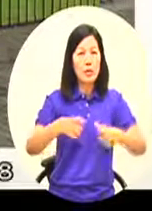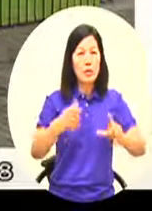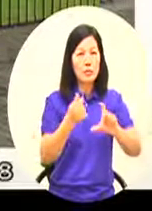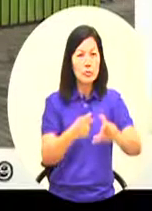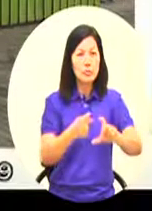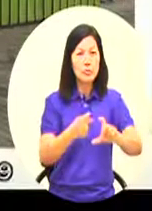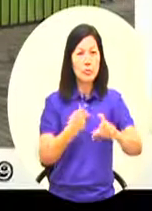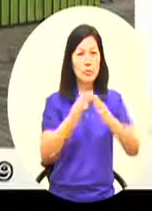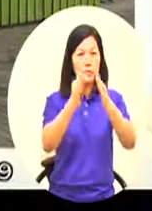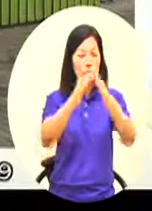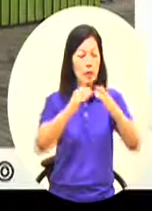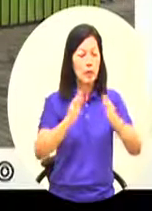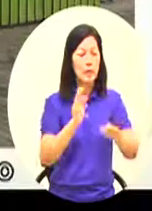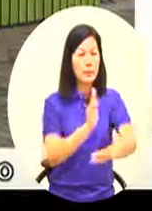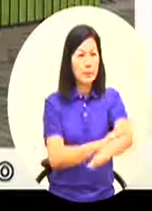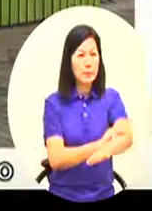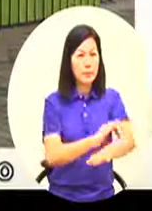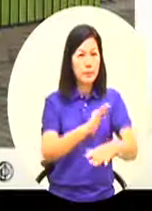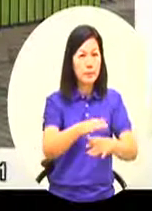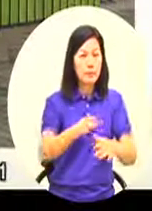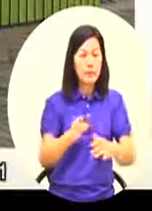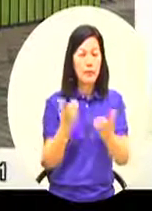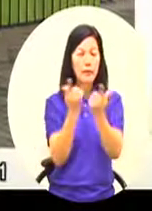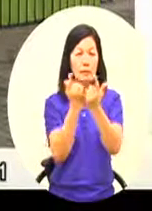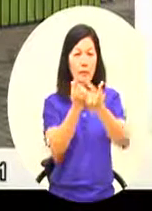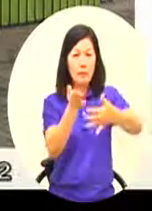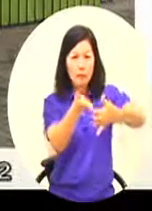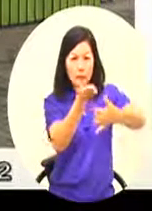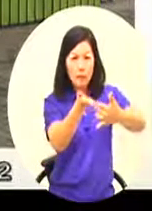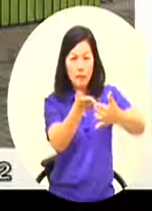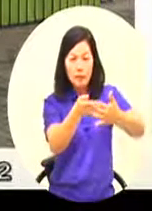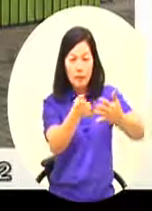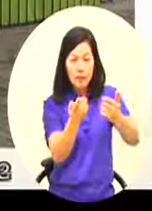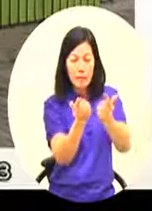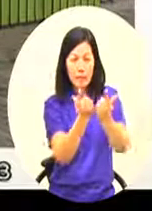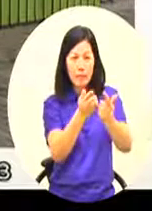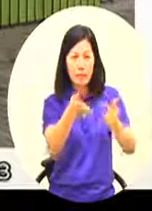边，往北一点点的地方，